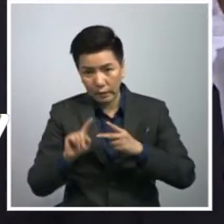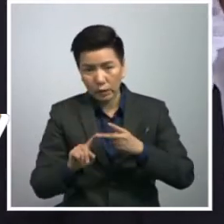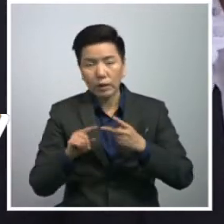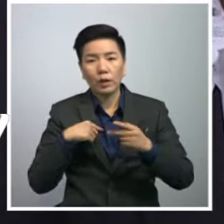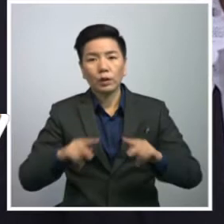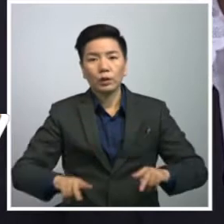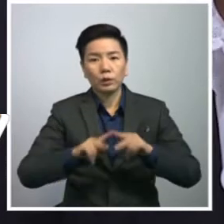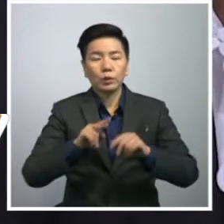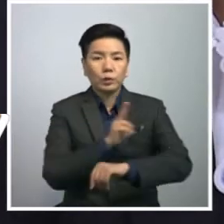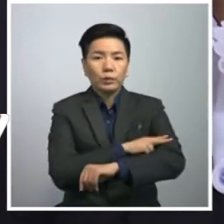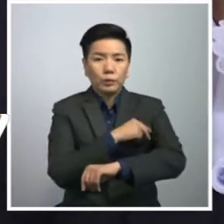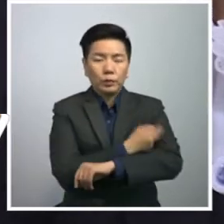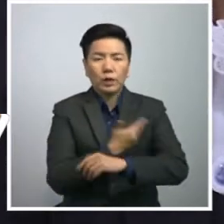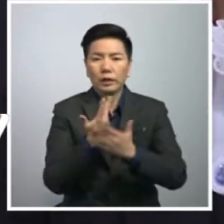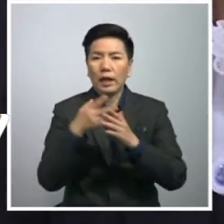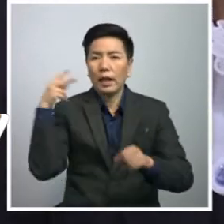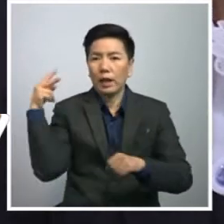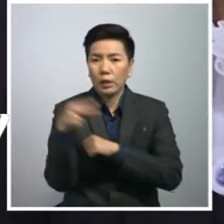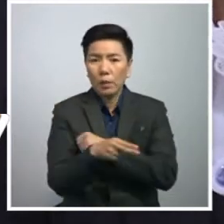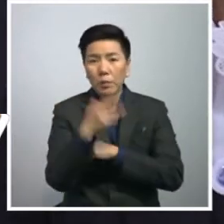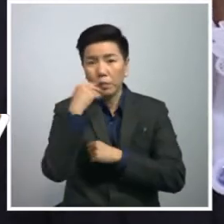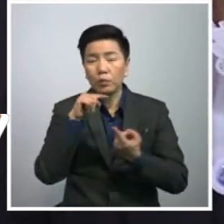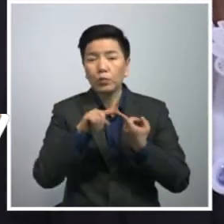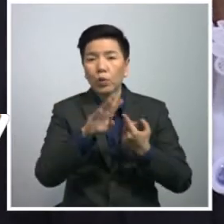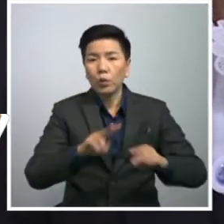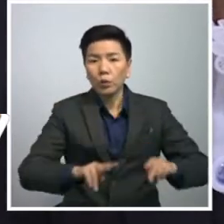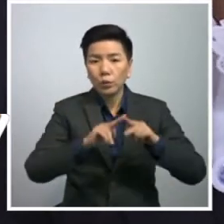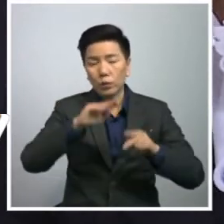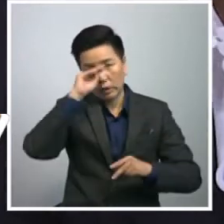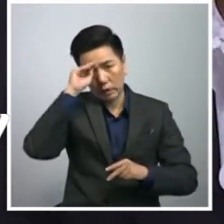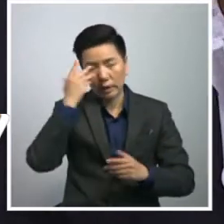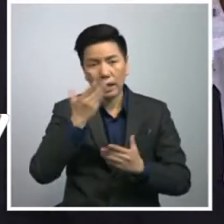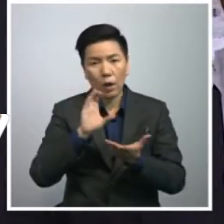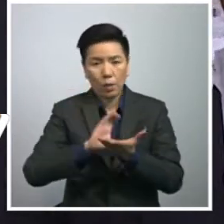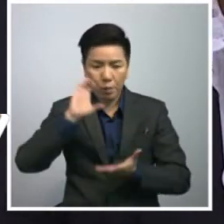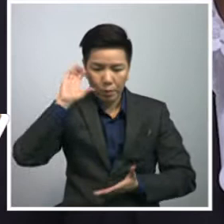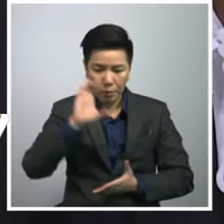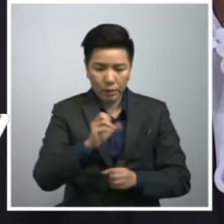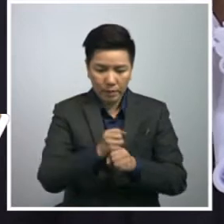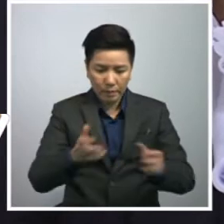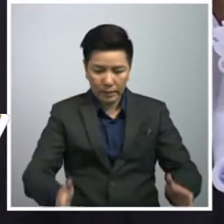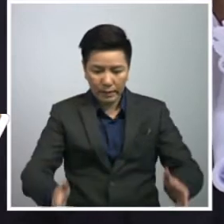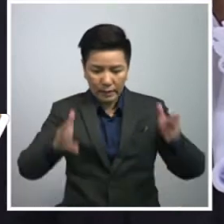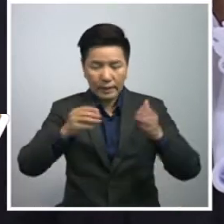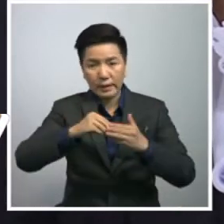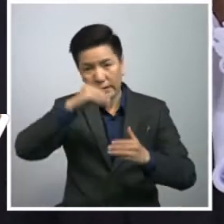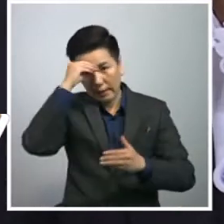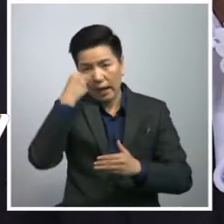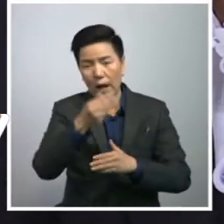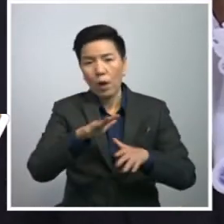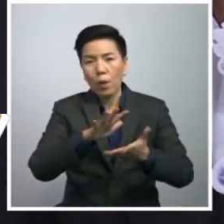ารณสุขครับซึ่งการตัดงบประมาณจากกระทรวงศึกษาธิการจะเป็นงบประมาณที่จะต้องนำไปก่อสร้างอาคารเรียนให้แก่โร